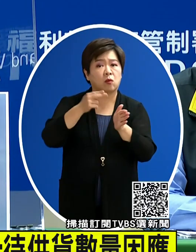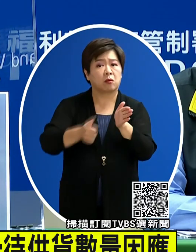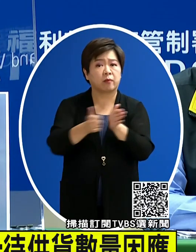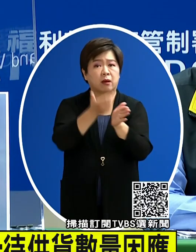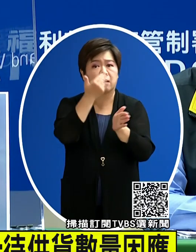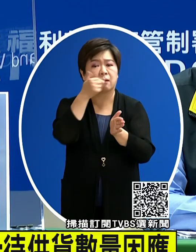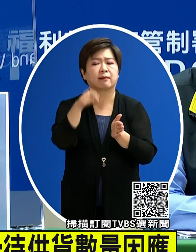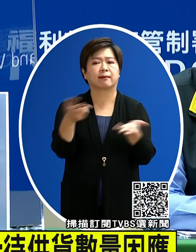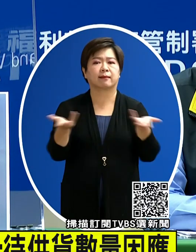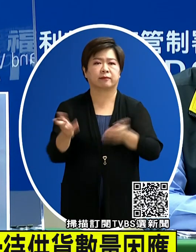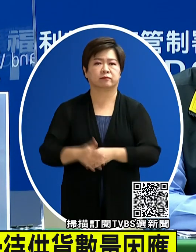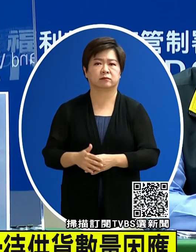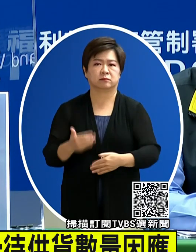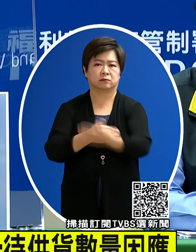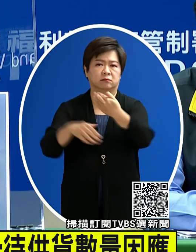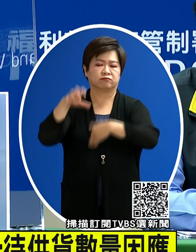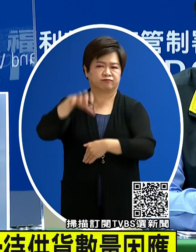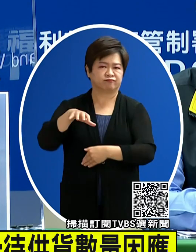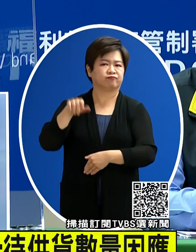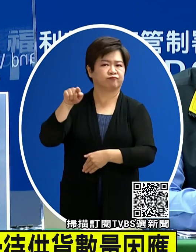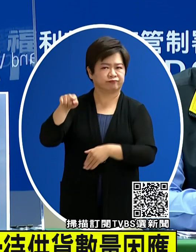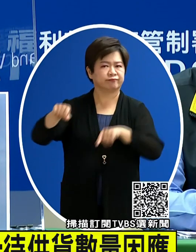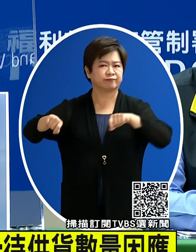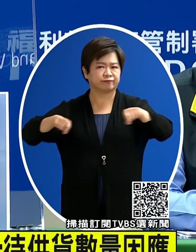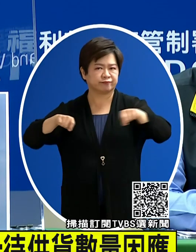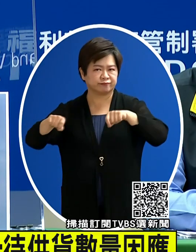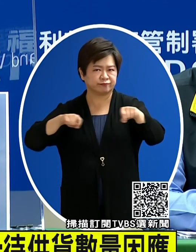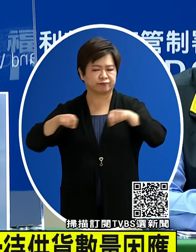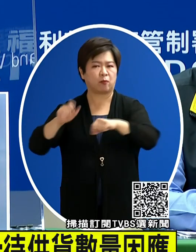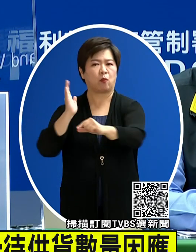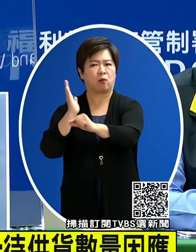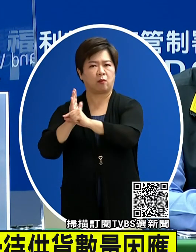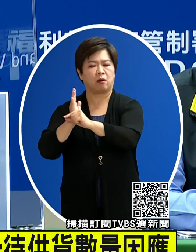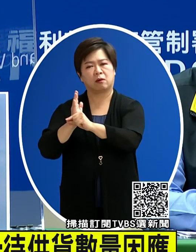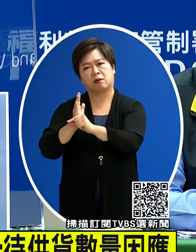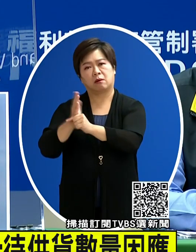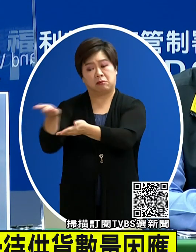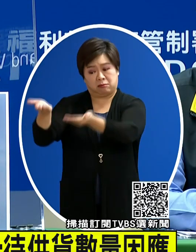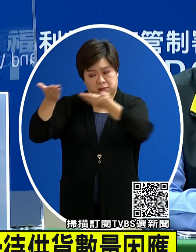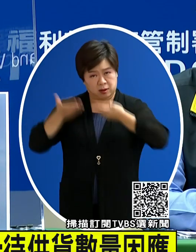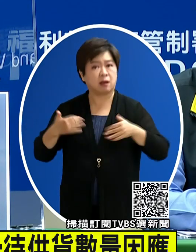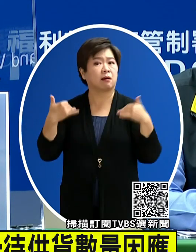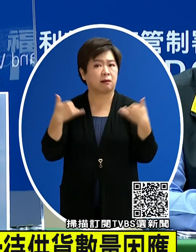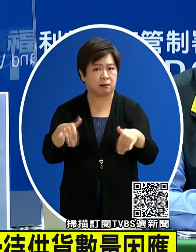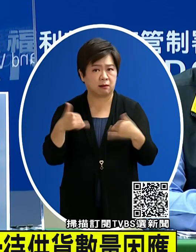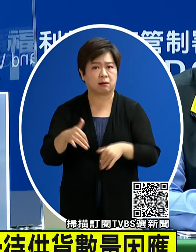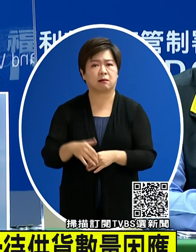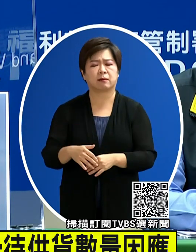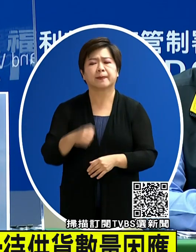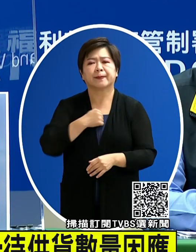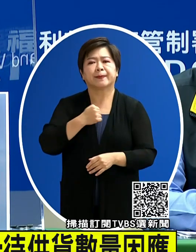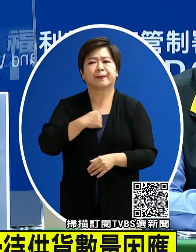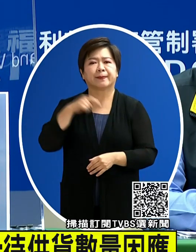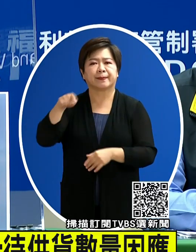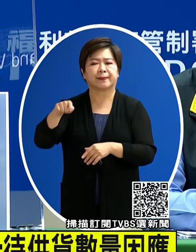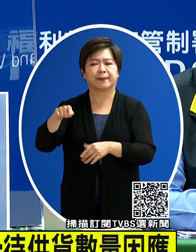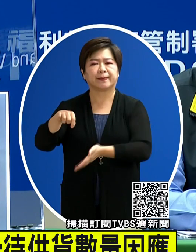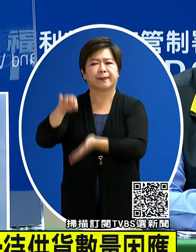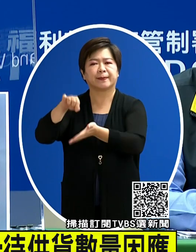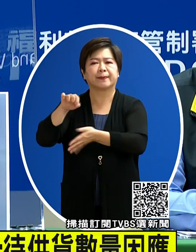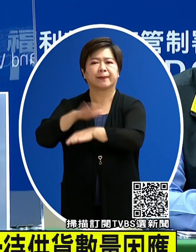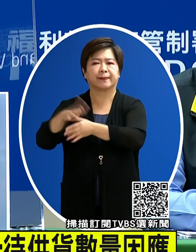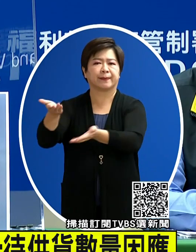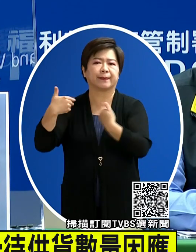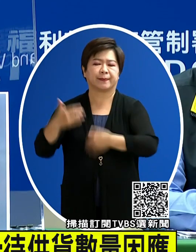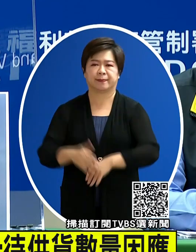观光列车可能交通部有这样的一些相关的规划，不过文都还没到我这边来哈，不过我知道他们已经有相关的提议了哈。